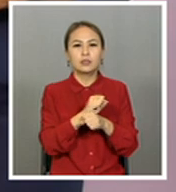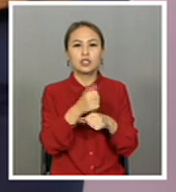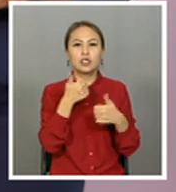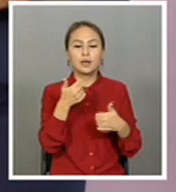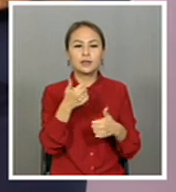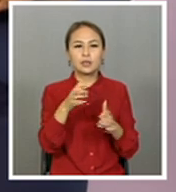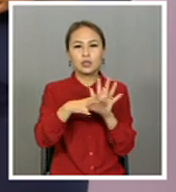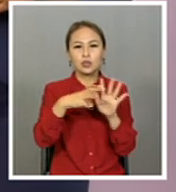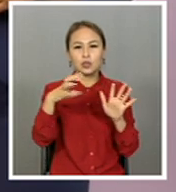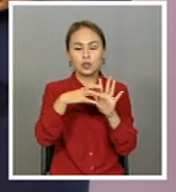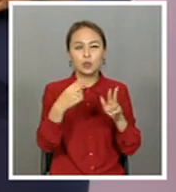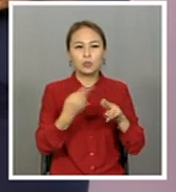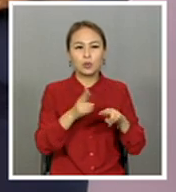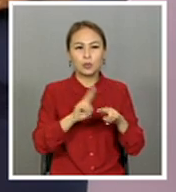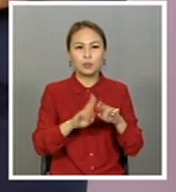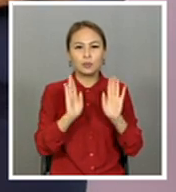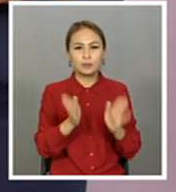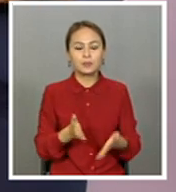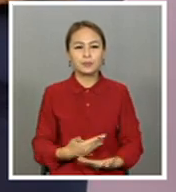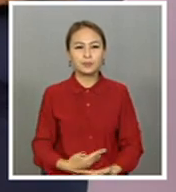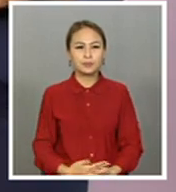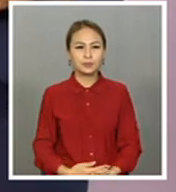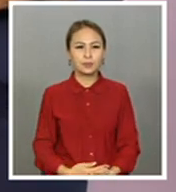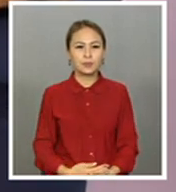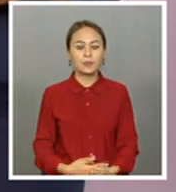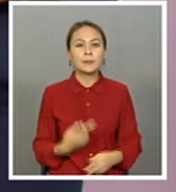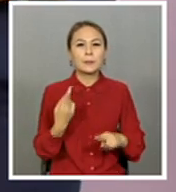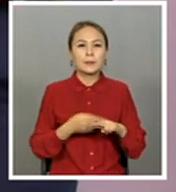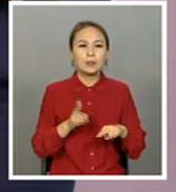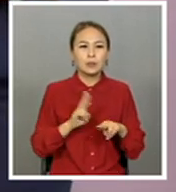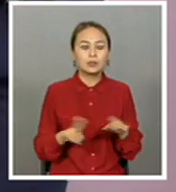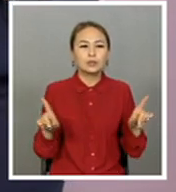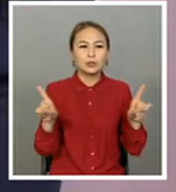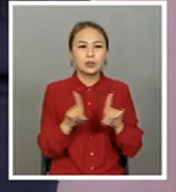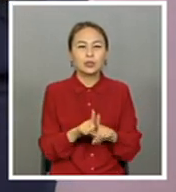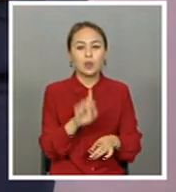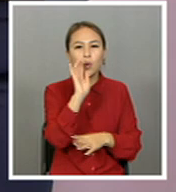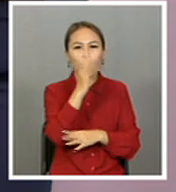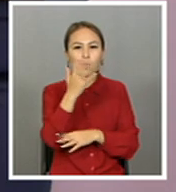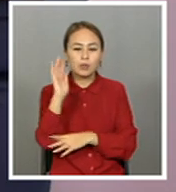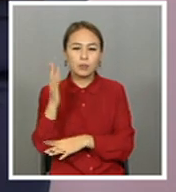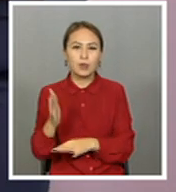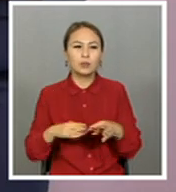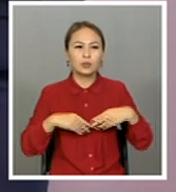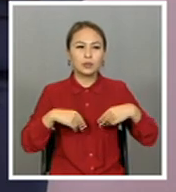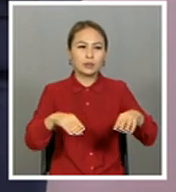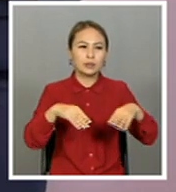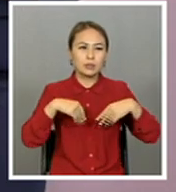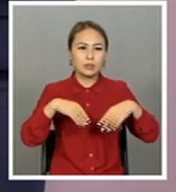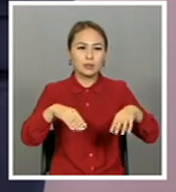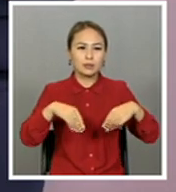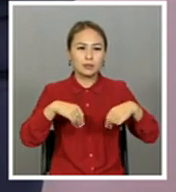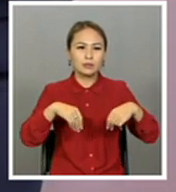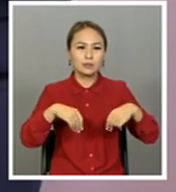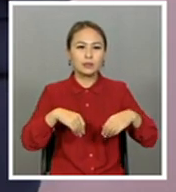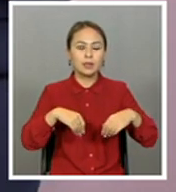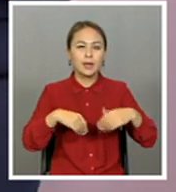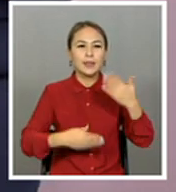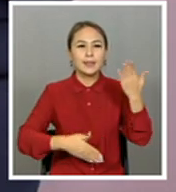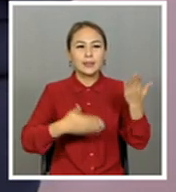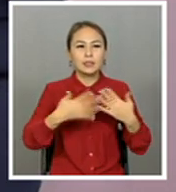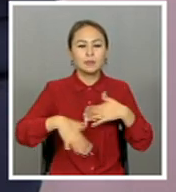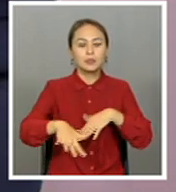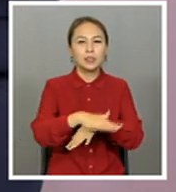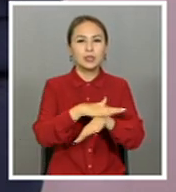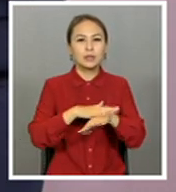сүзгі болып табылады. Сол үшін де орман отырғызылады. Елді